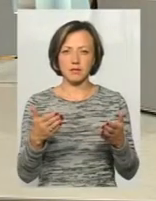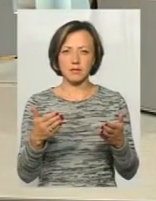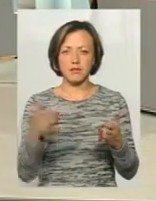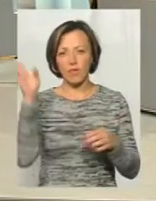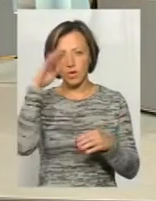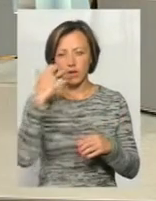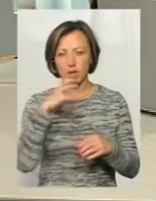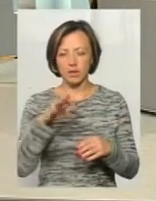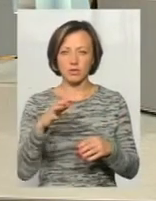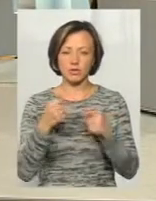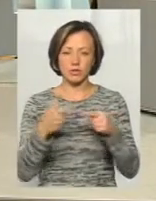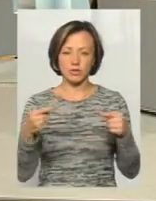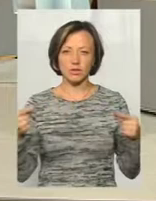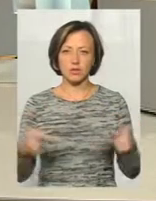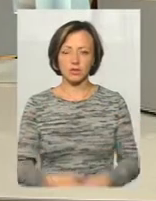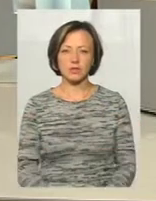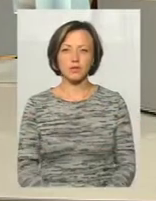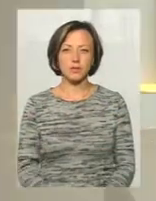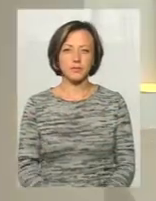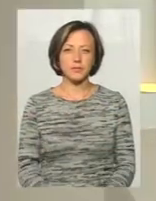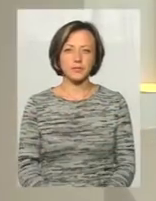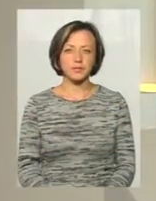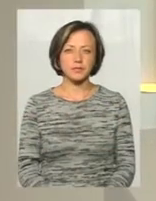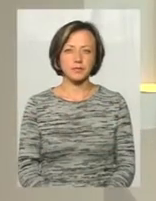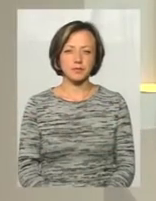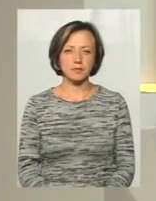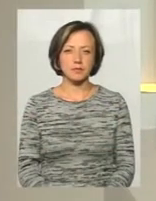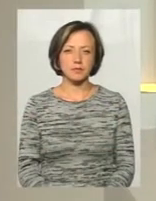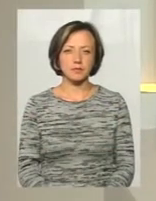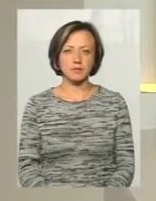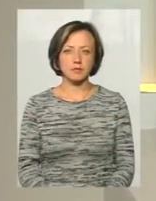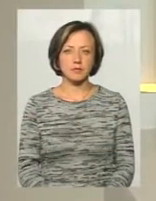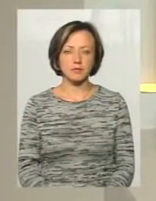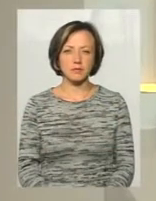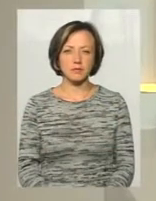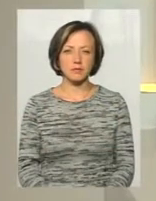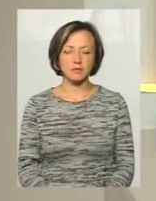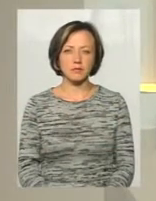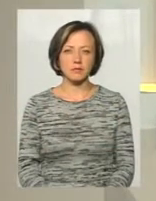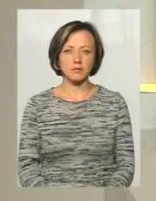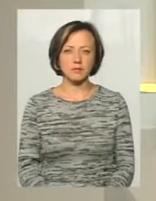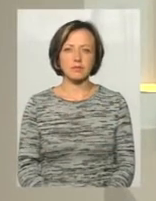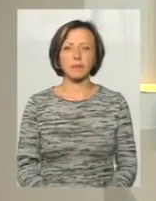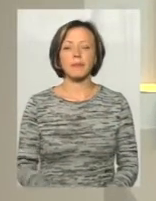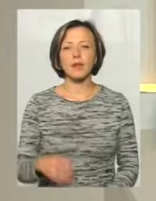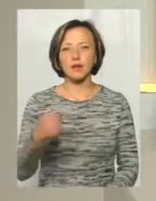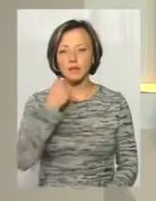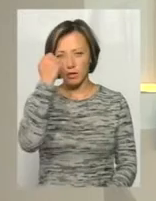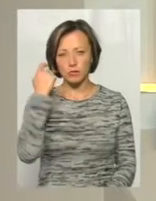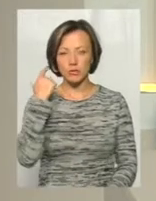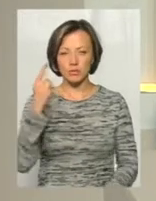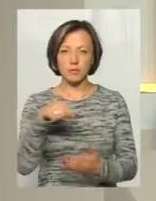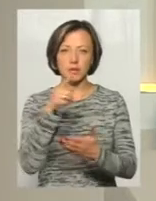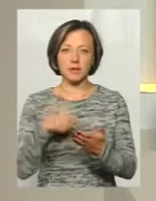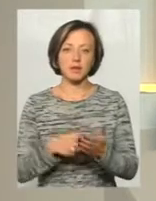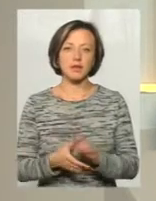вода гаряча, там, і, ну, таке все. Дякуємо. Можете якось на це повлияти, чи... Дякуємо, Олександр, ми почули ваше питання. Ні, дякую